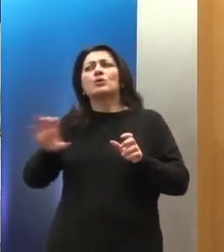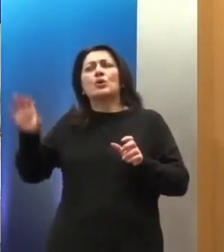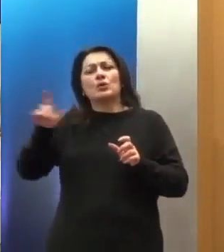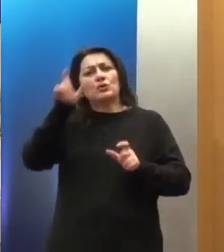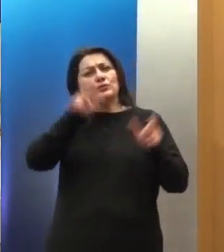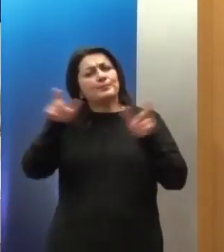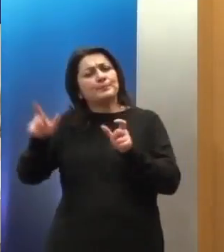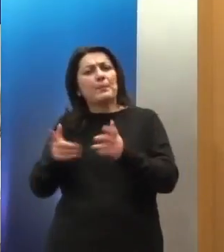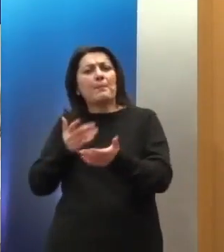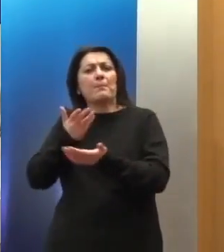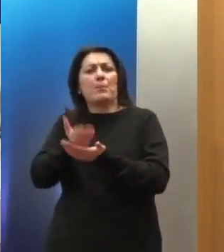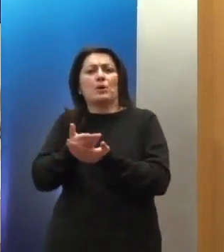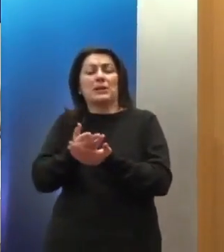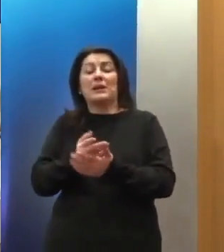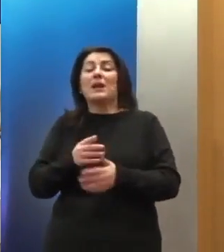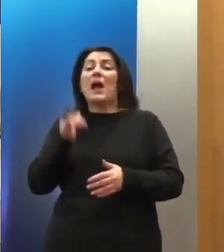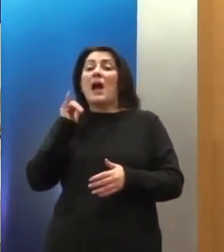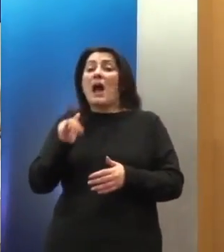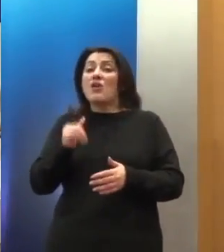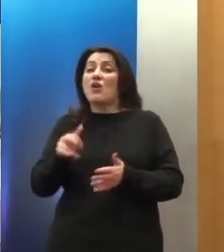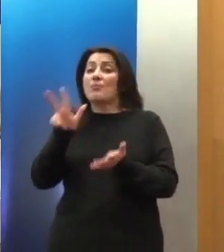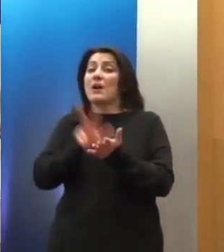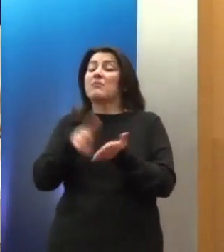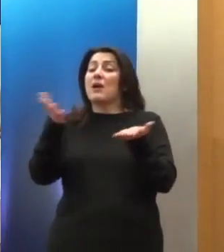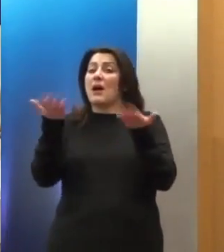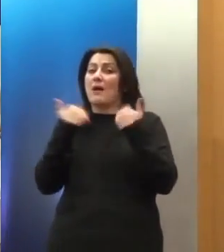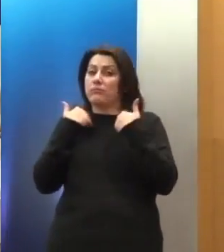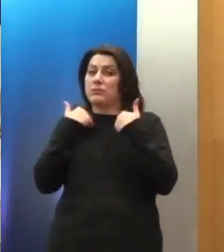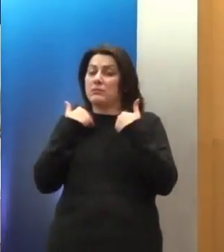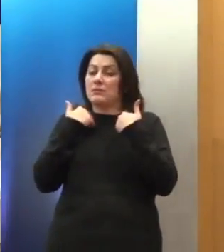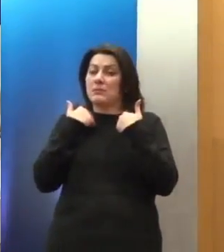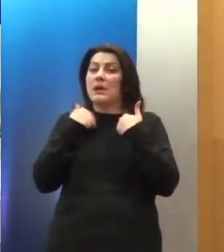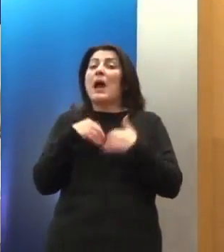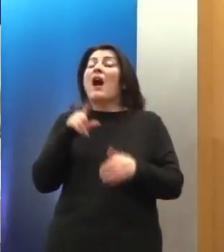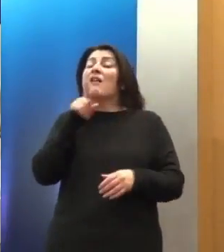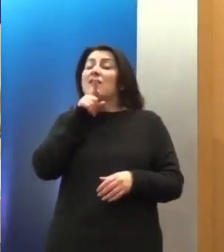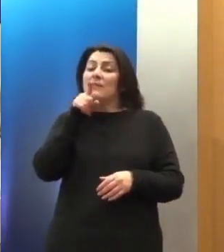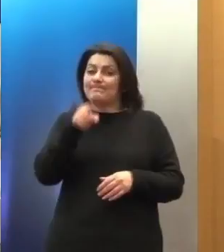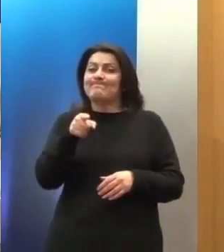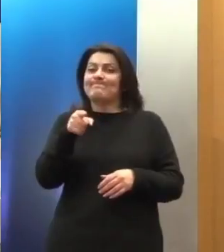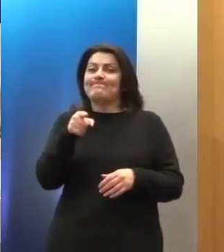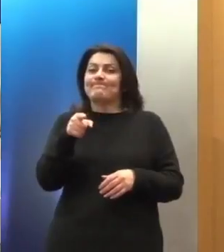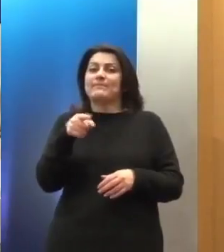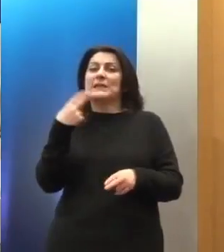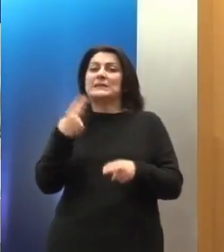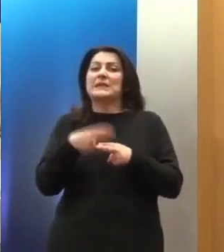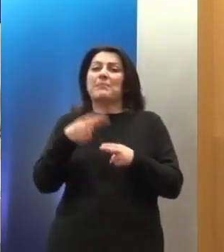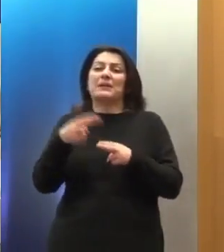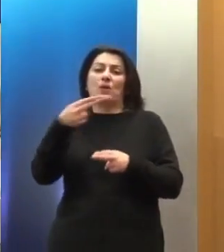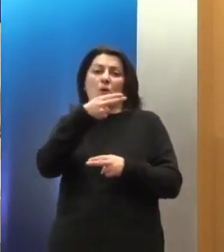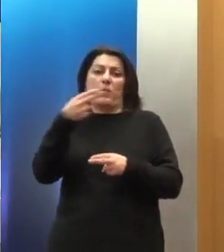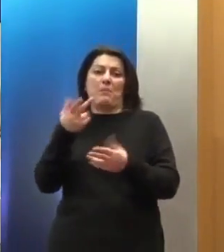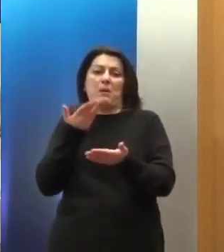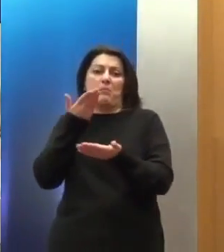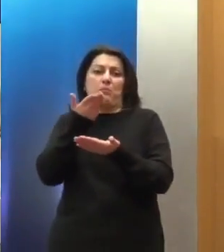έχει εγκαθιδρυθεί ακόμα, αλλά είναι μία πολύ σημαντική παρέμβαση από